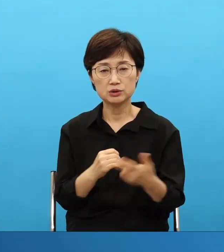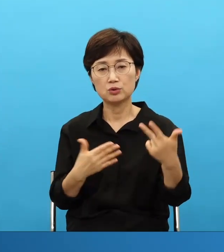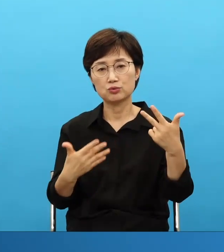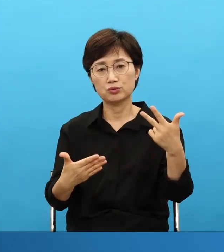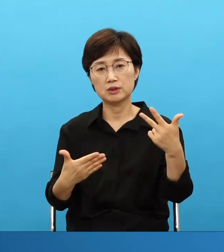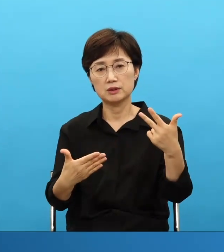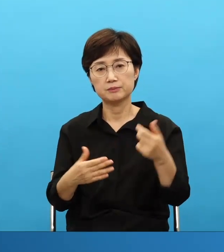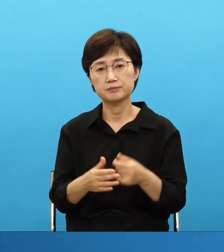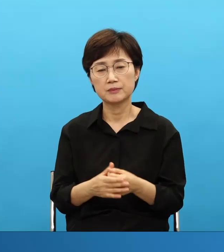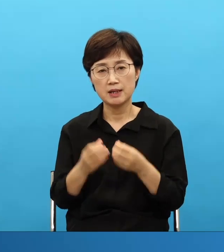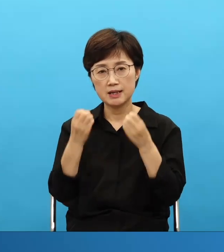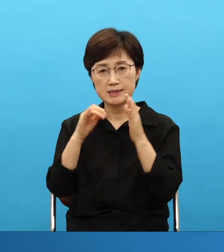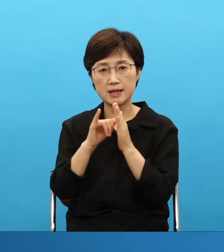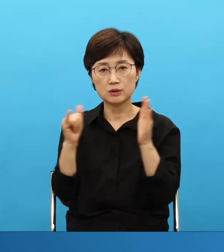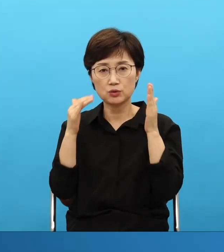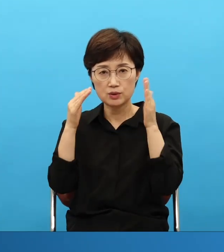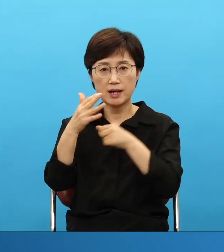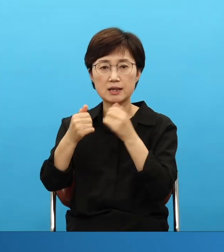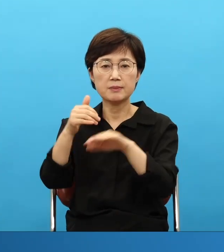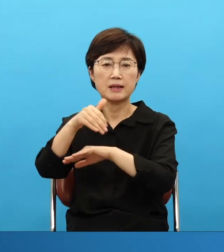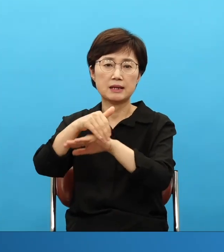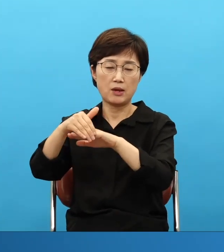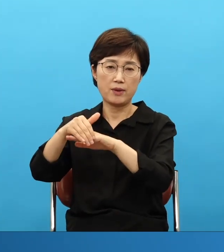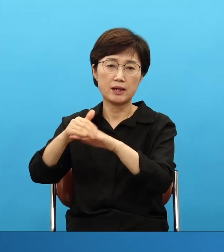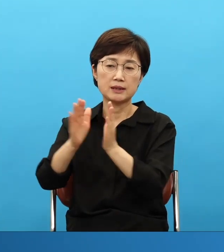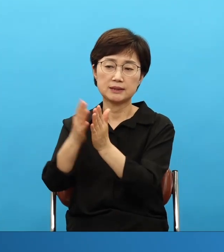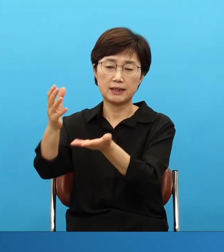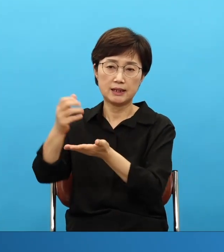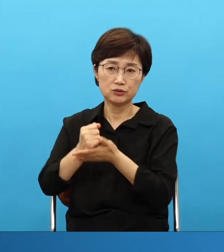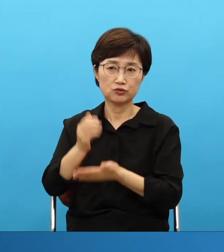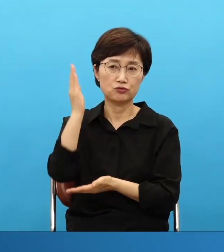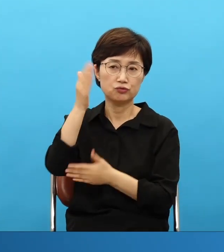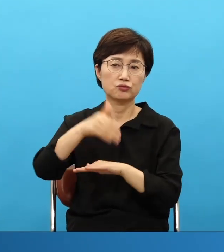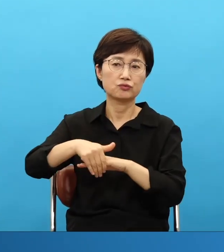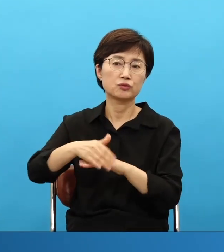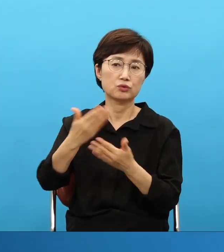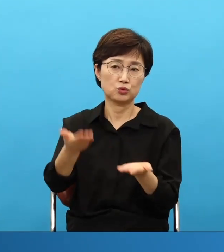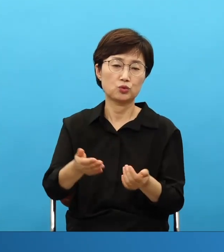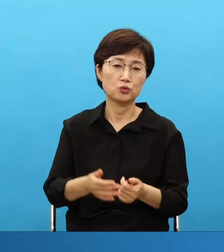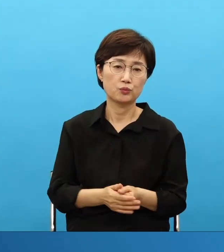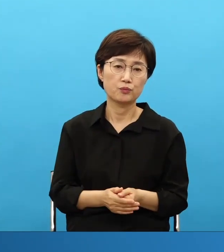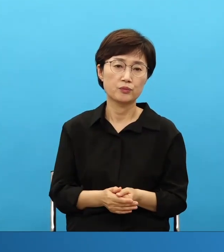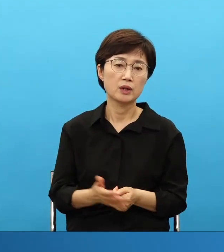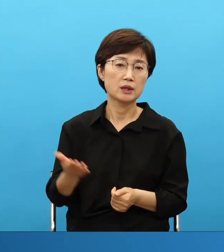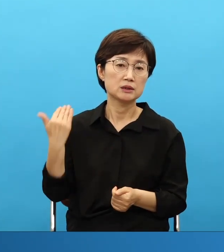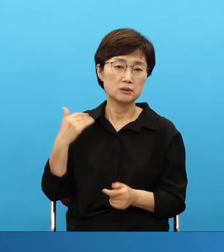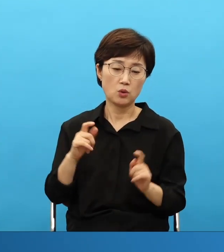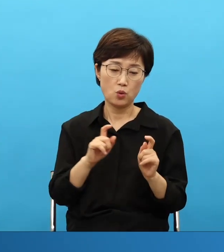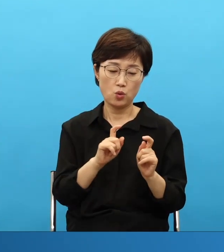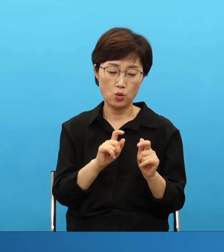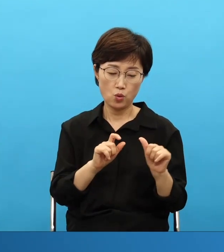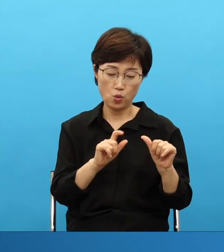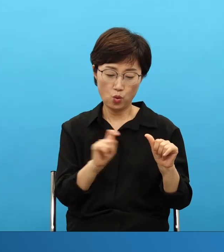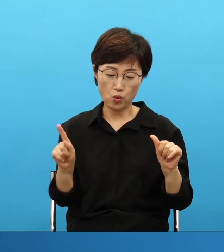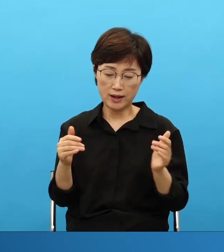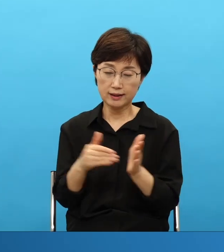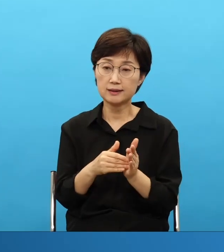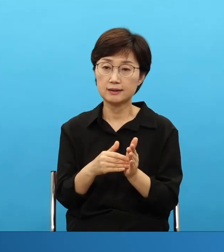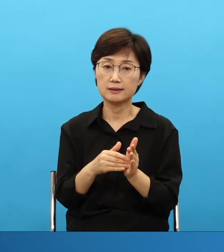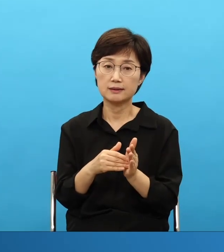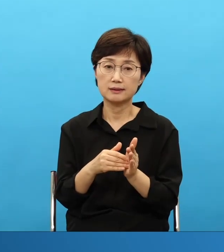새로운 교재인 새 가족을 향한 하나님의 계획으로 말씀이 선포되며 지난 훈련에서 오가지 강가